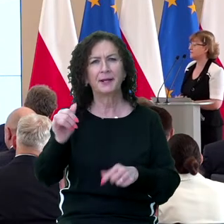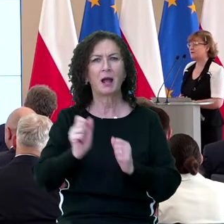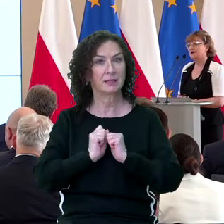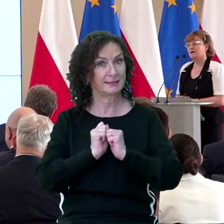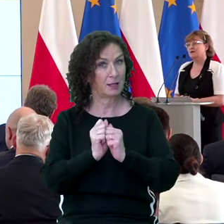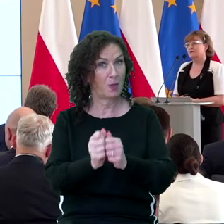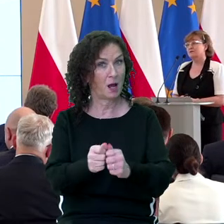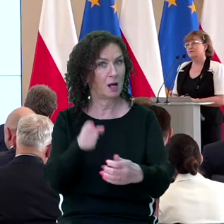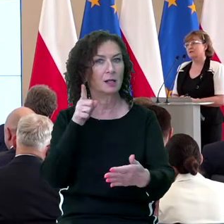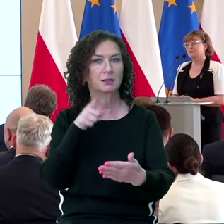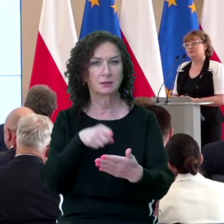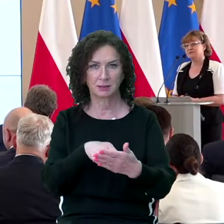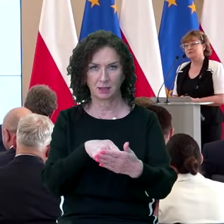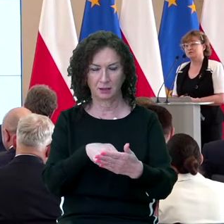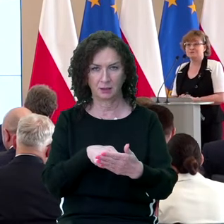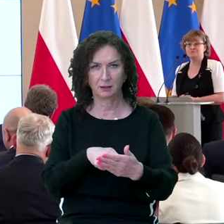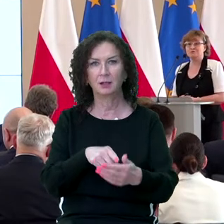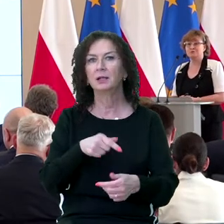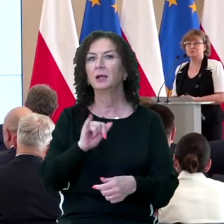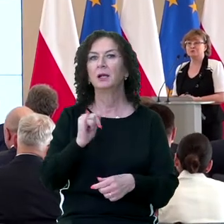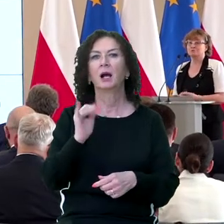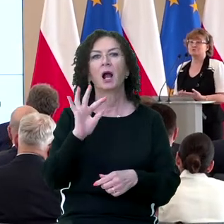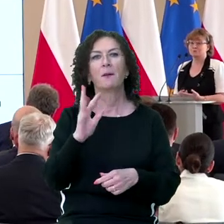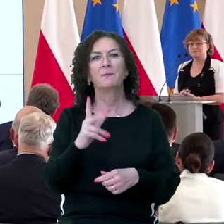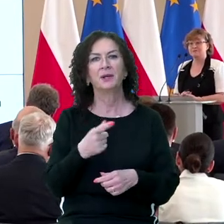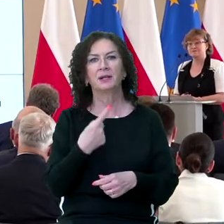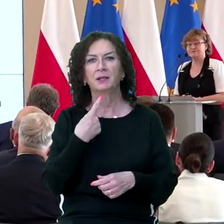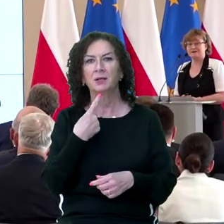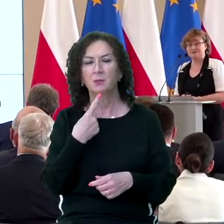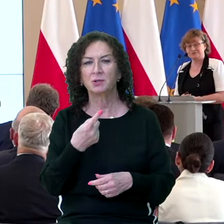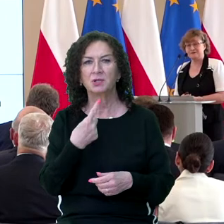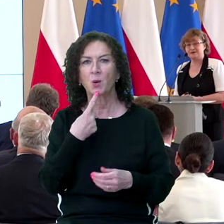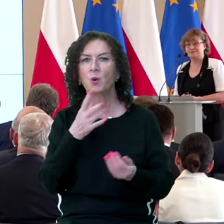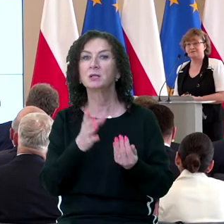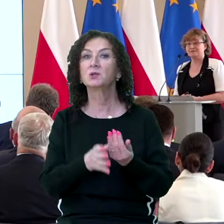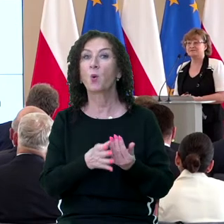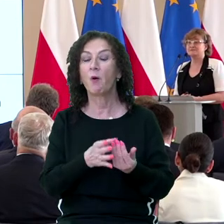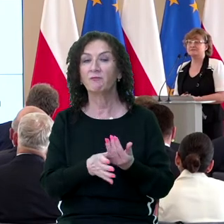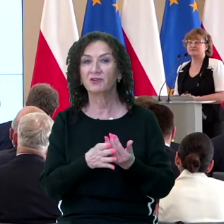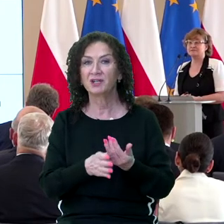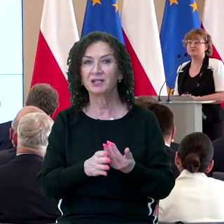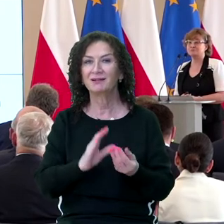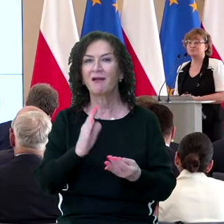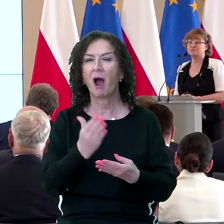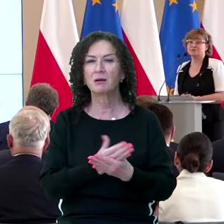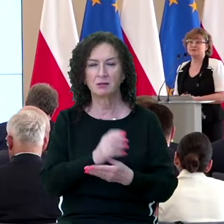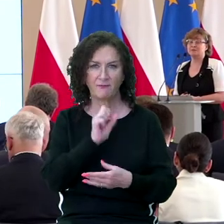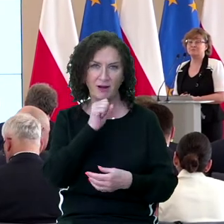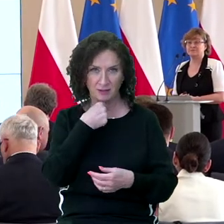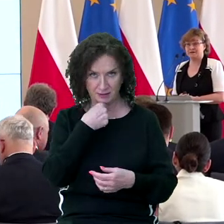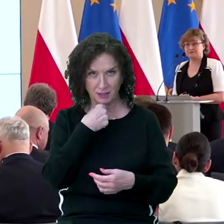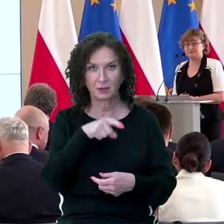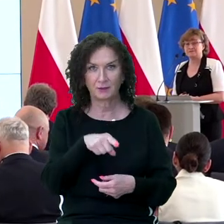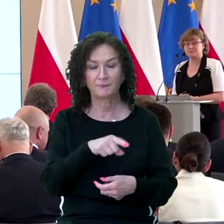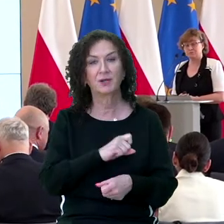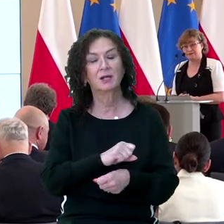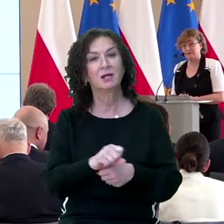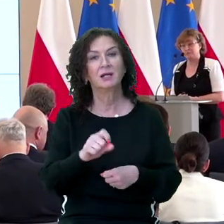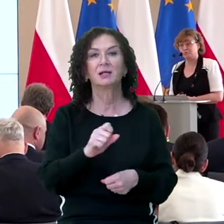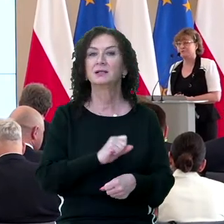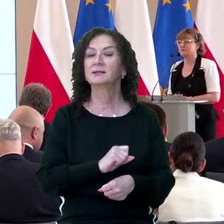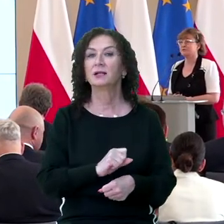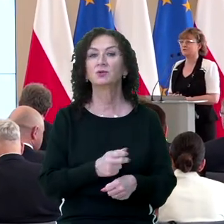zadaniach. Jak pięknie to definiują słowniki archiwalne, jesteśmy urzędami wiary i